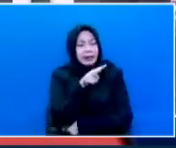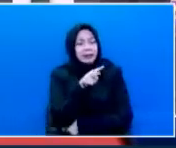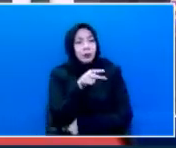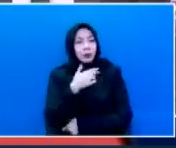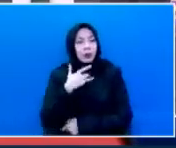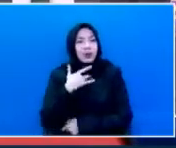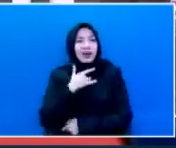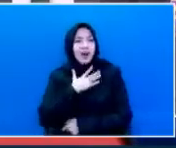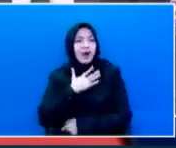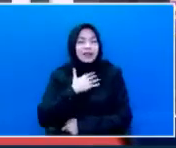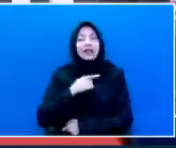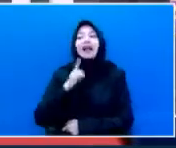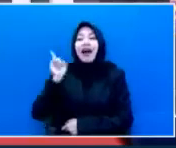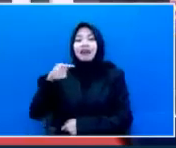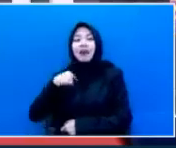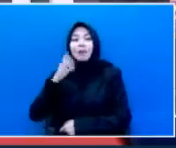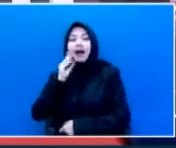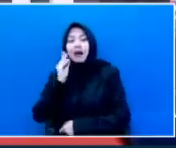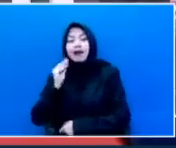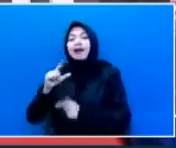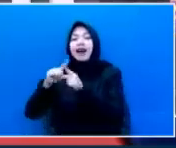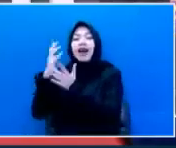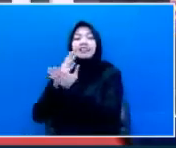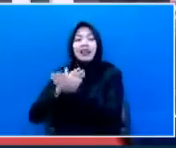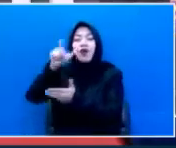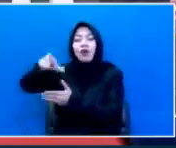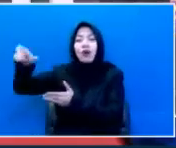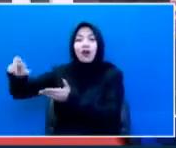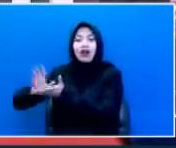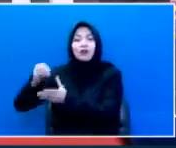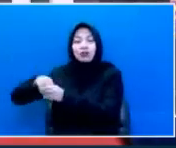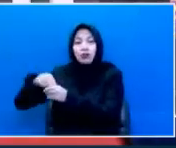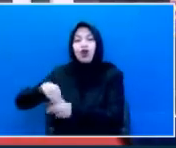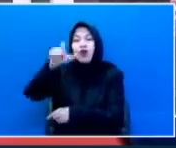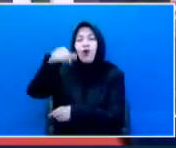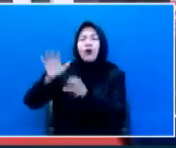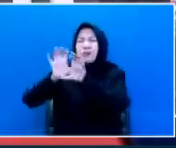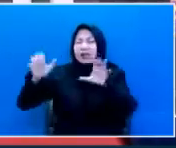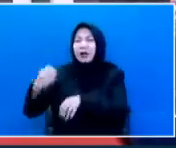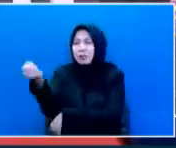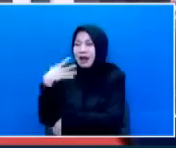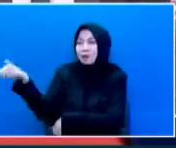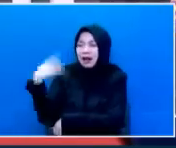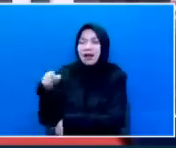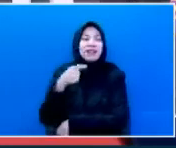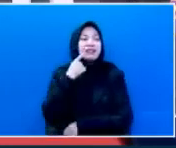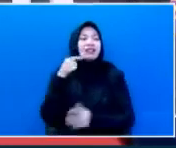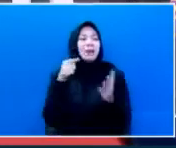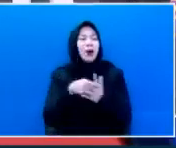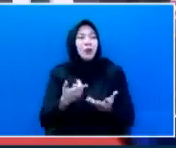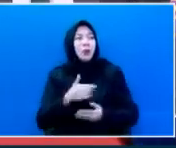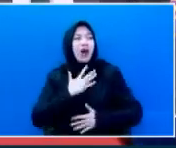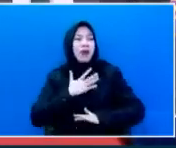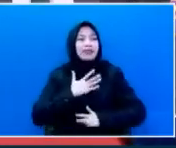mengisi acara besar di kalangan Para investor itu enggak sekali dua kali sering sekali belakangan menjelang Pemilu ada